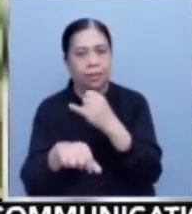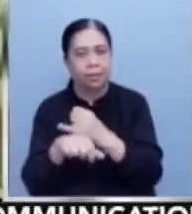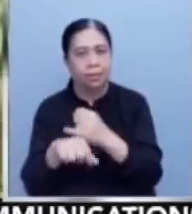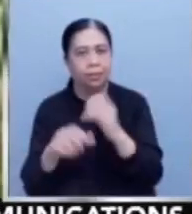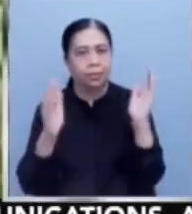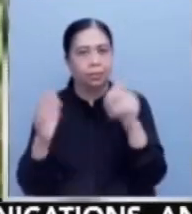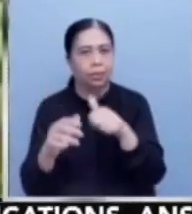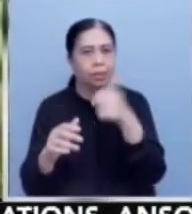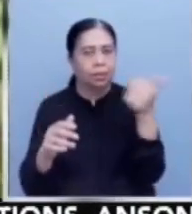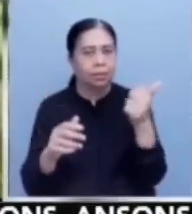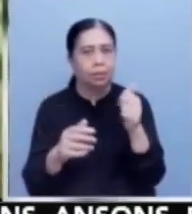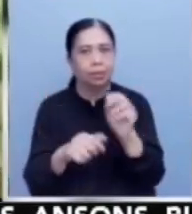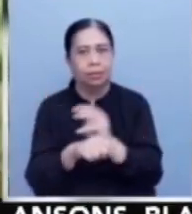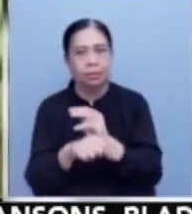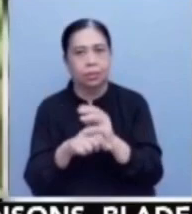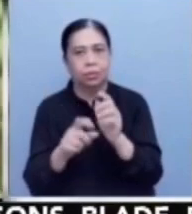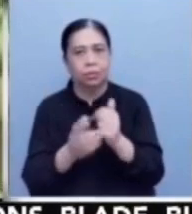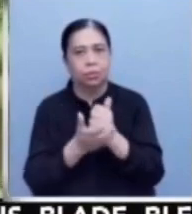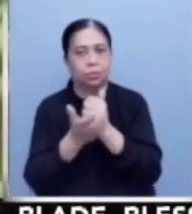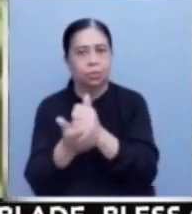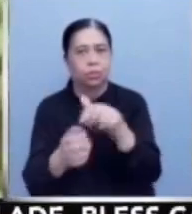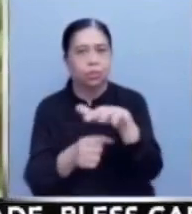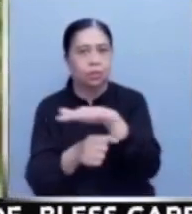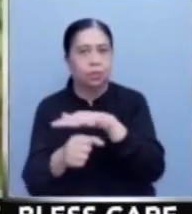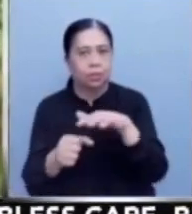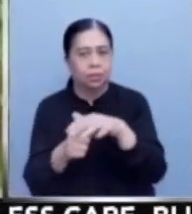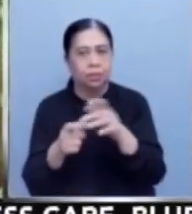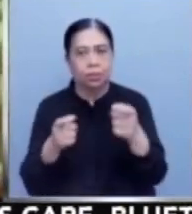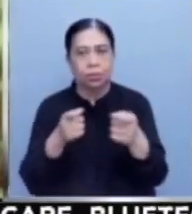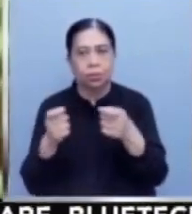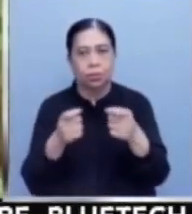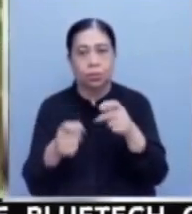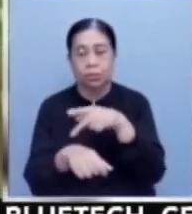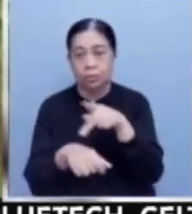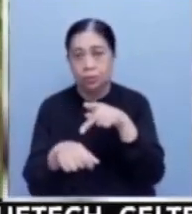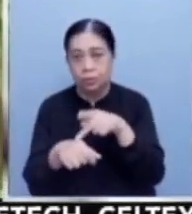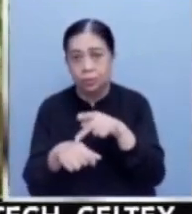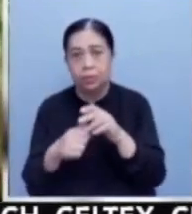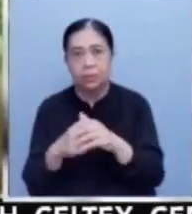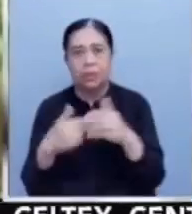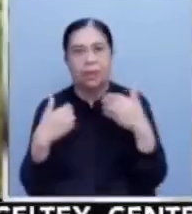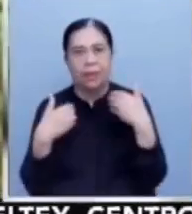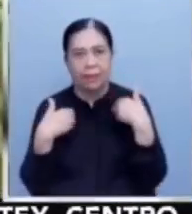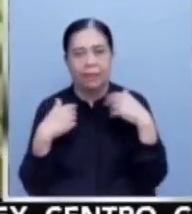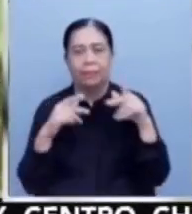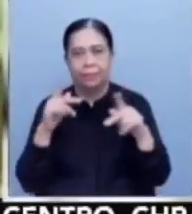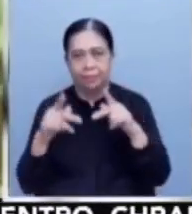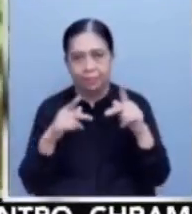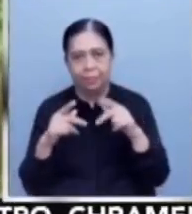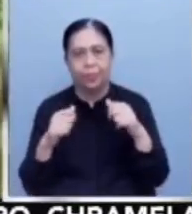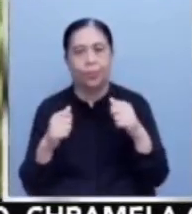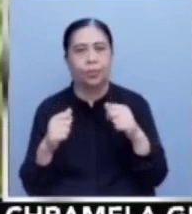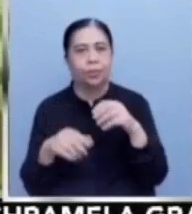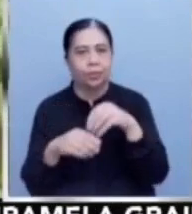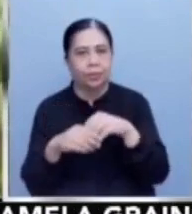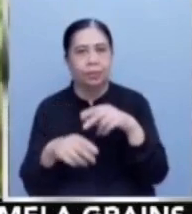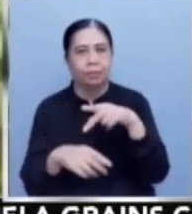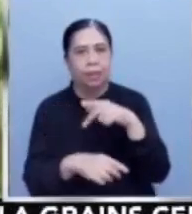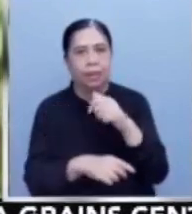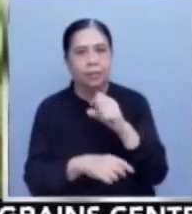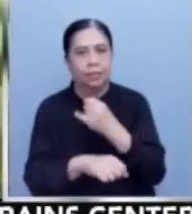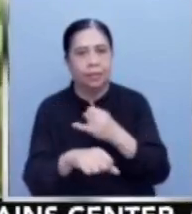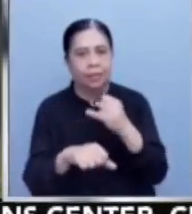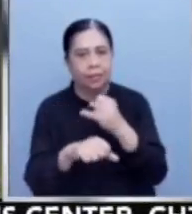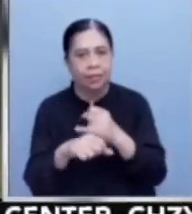resupply mission sa mga lugar na sakop at kontrolado ng Pilipinas ay may mga sibilyan, mga residente ng Pag-asa Island na